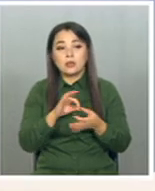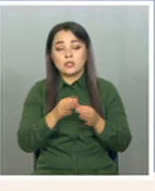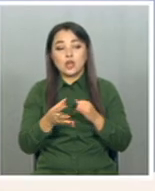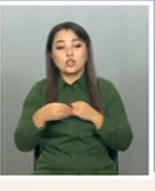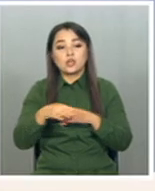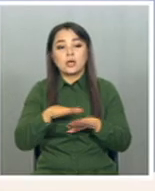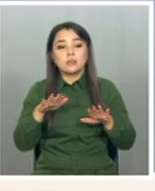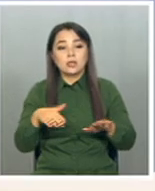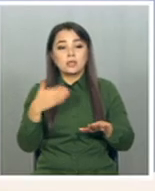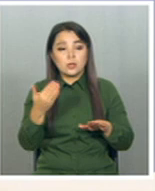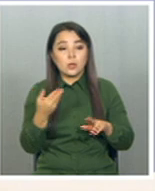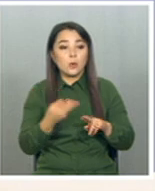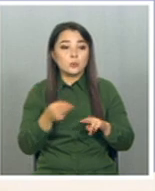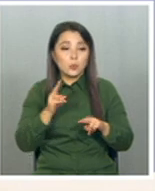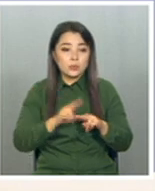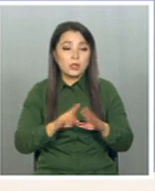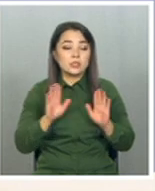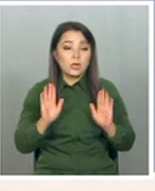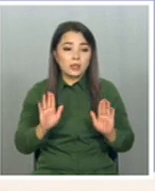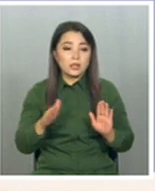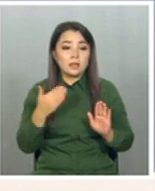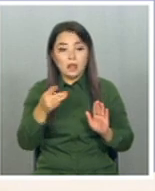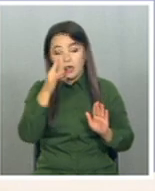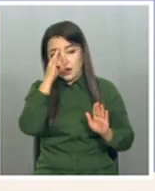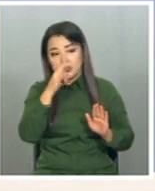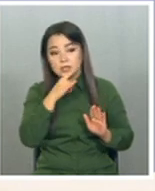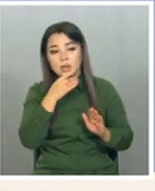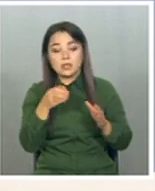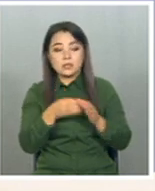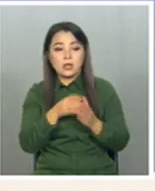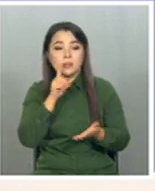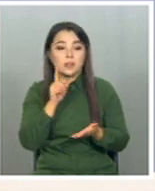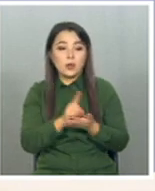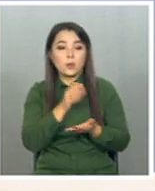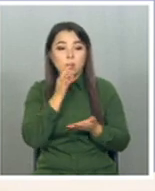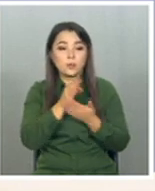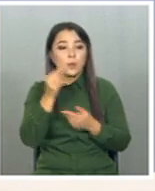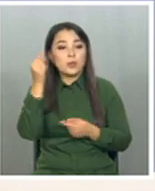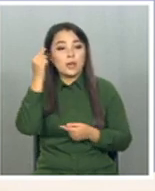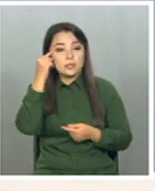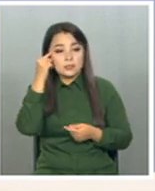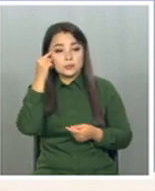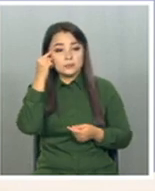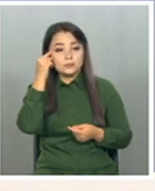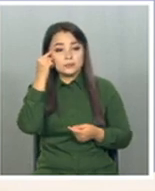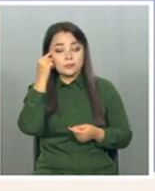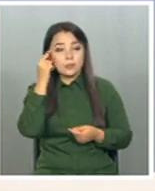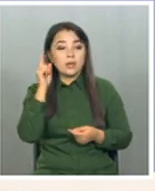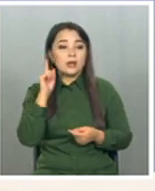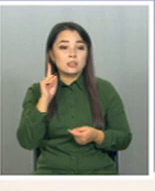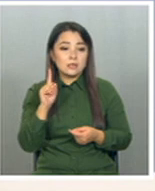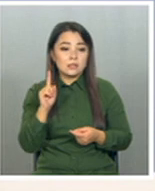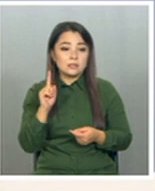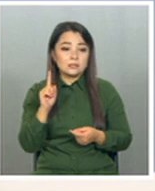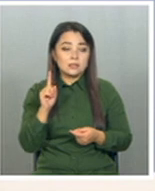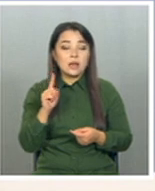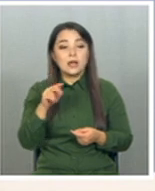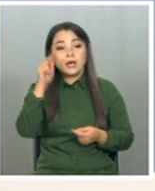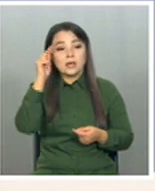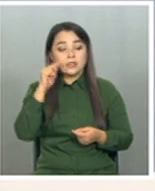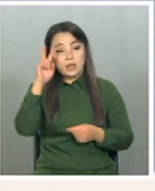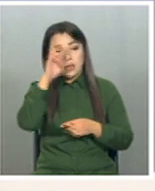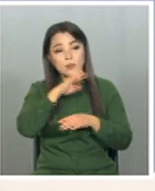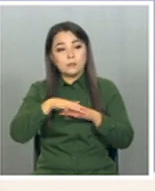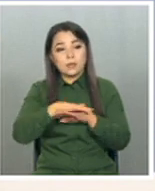жері, сондықтан тек қана қазақтарға тиесілі деп ойлады. Алайда Қытай